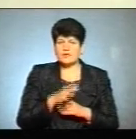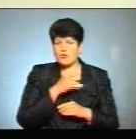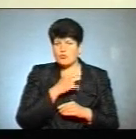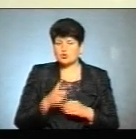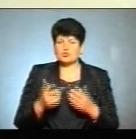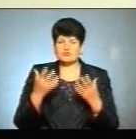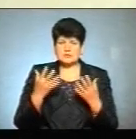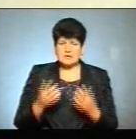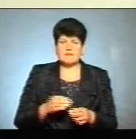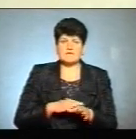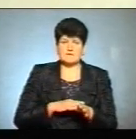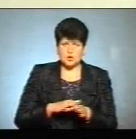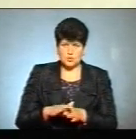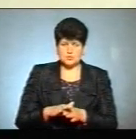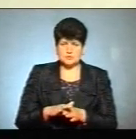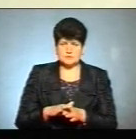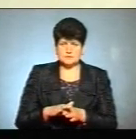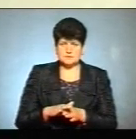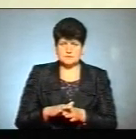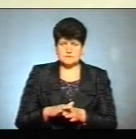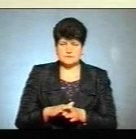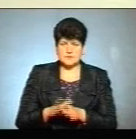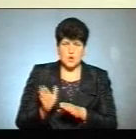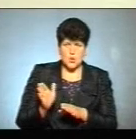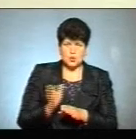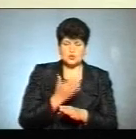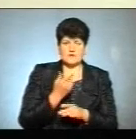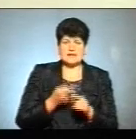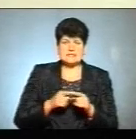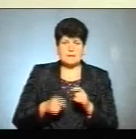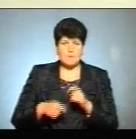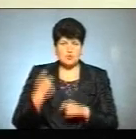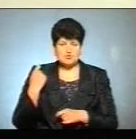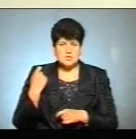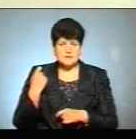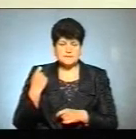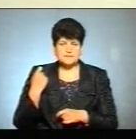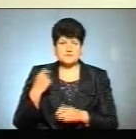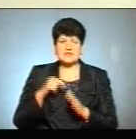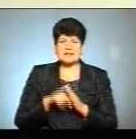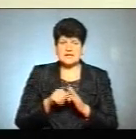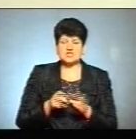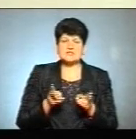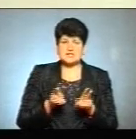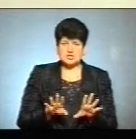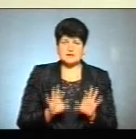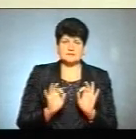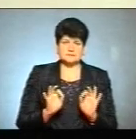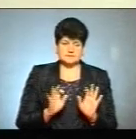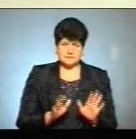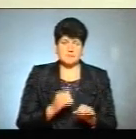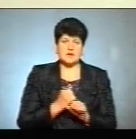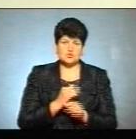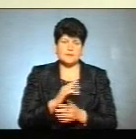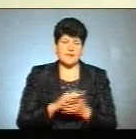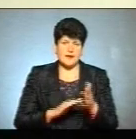дня виконуються і усуваються ці порушення, значить, залишається в силі. Якщо, ну,